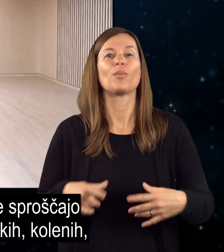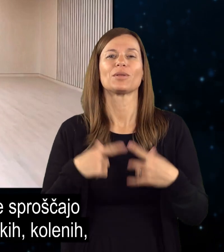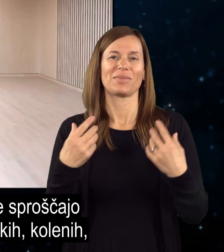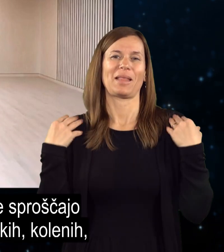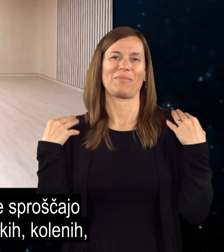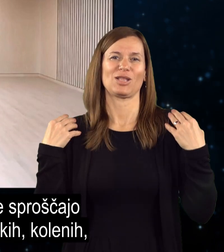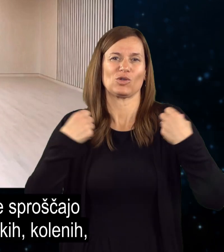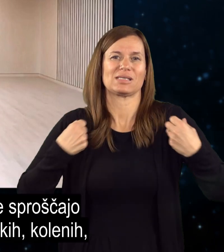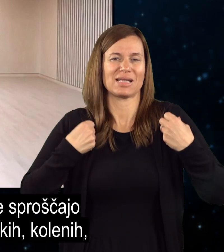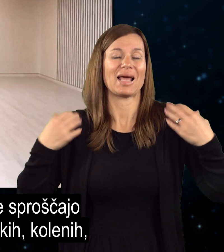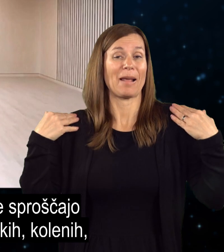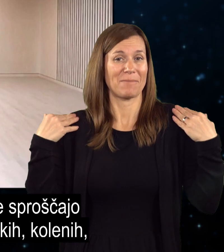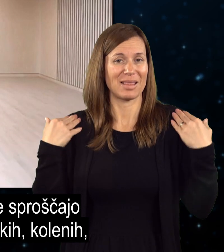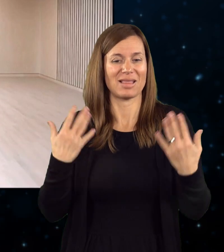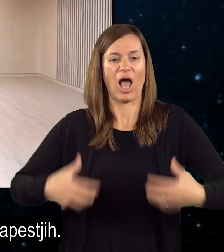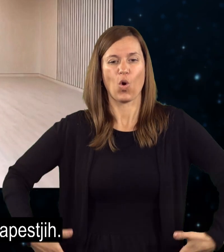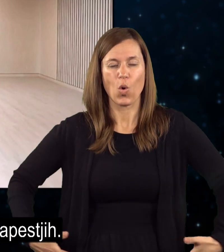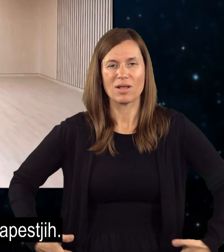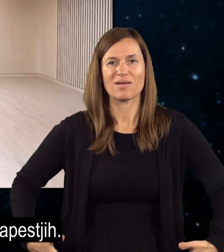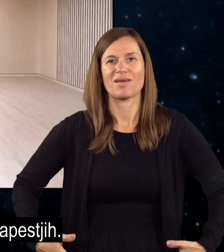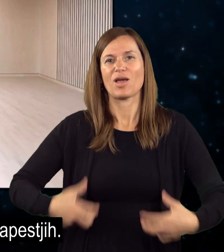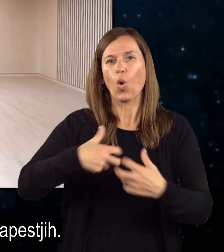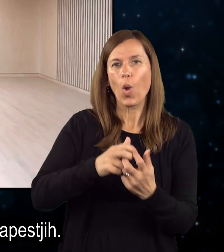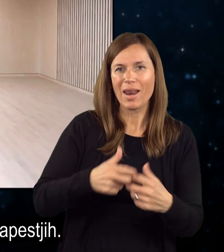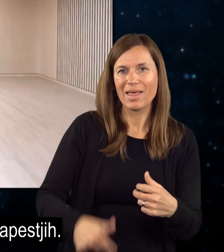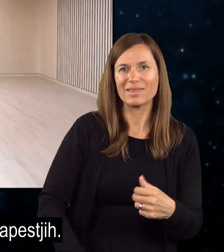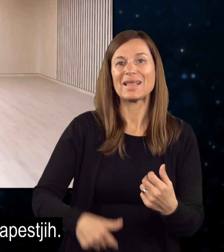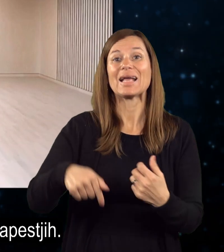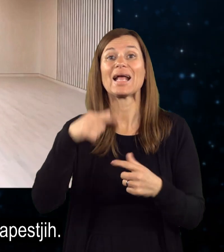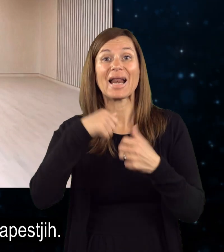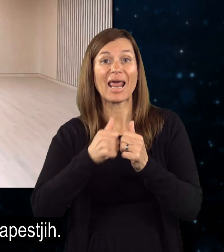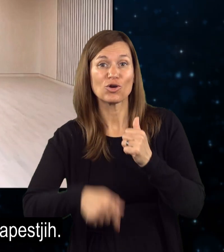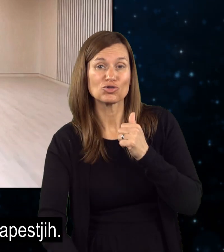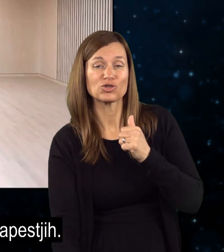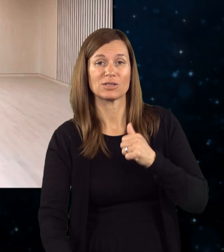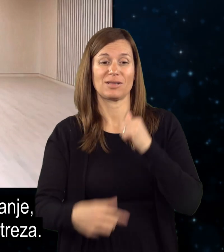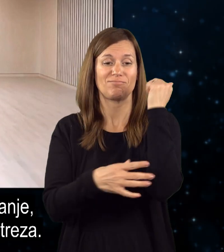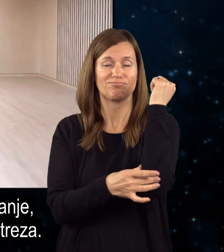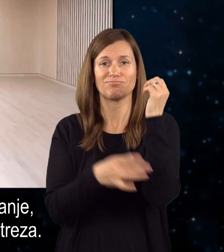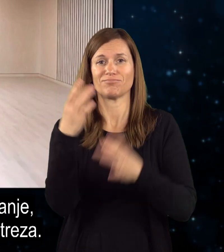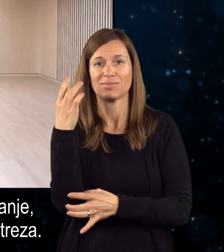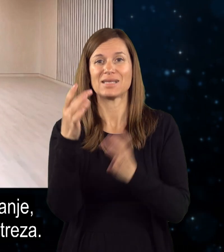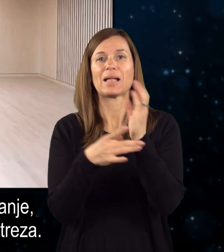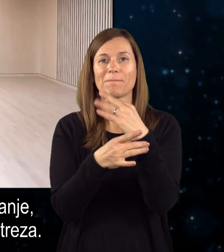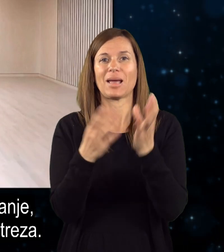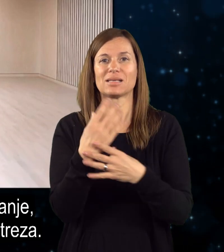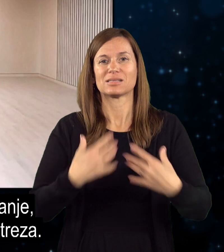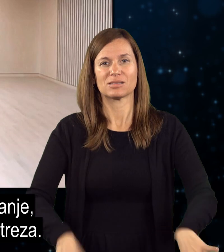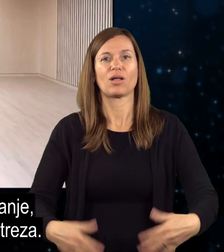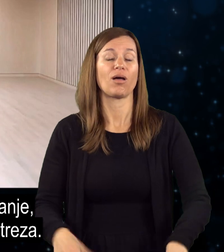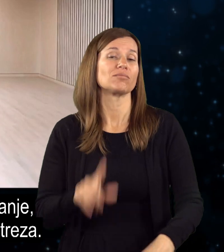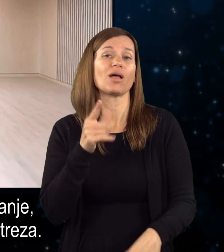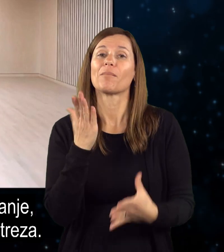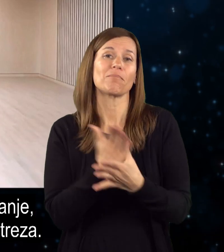v ramenih, kolkih, kolenih, gležnjih, komolcih, zapestjih. Poiščeš tisto nihanje, ki ti